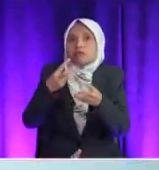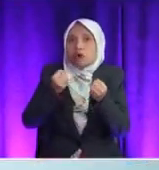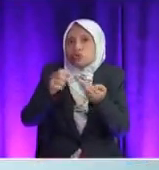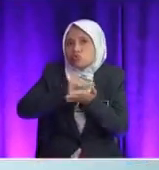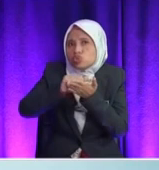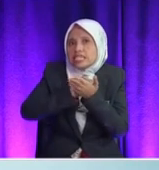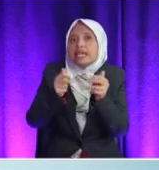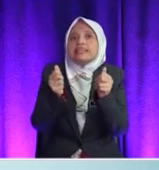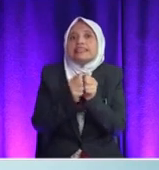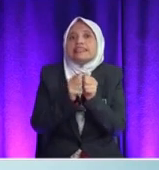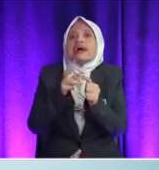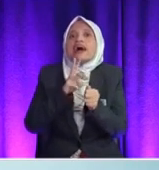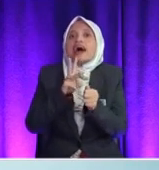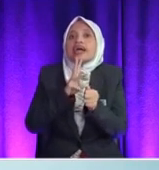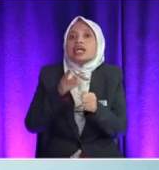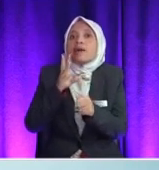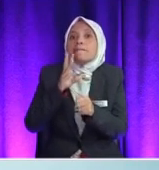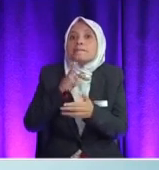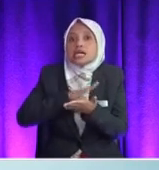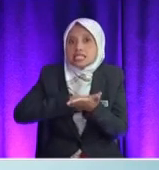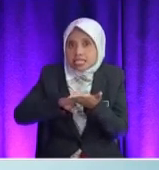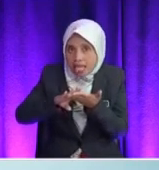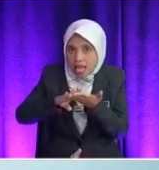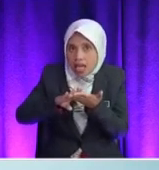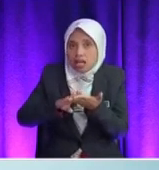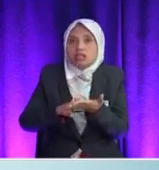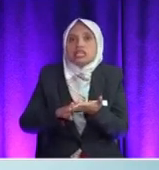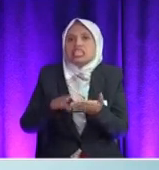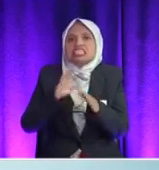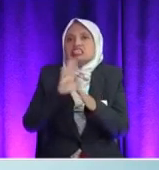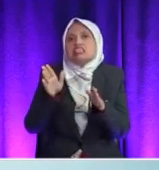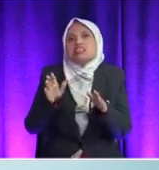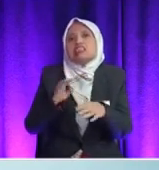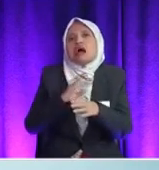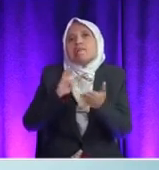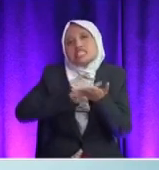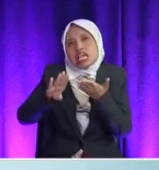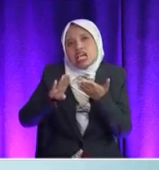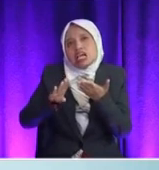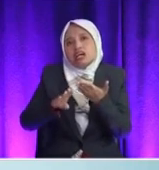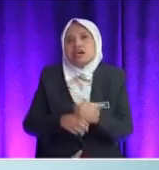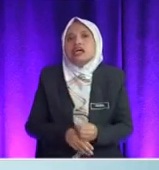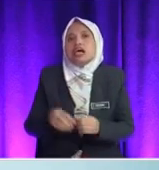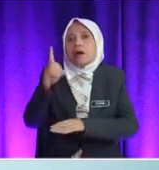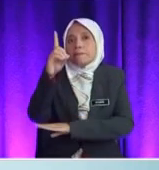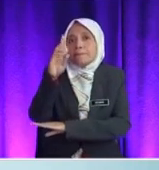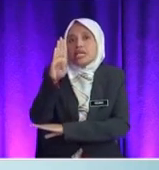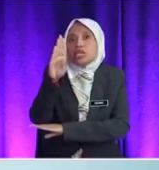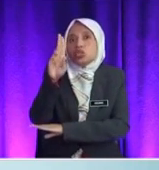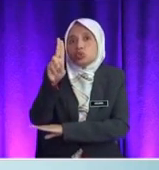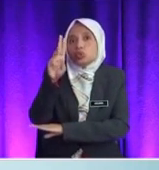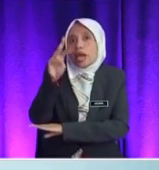asbak kosong-kosong ini adalah konstan banyak-banyak daki-daki yang viral lebih lagi dipakai bumper Bank Pundi tetap dipakai depan